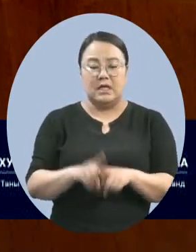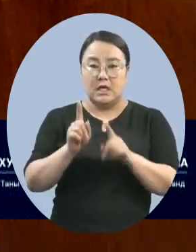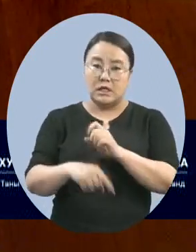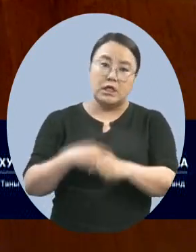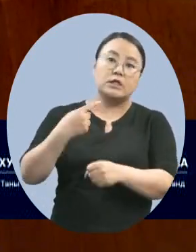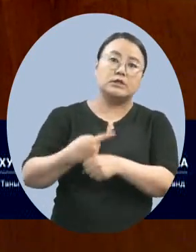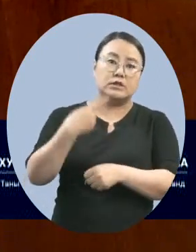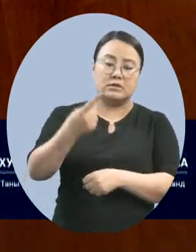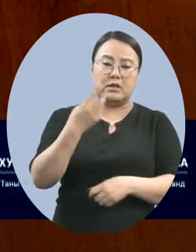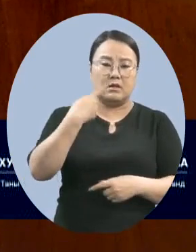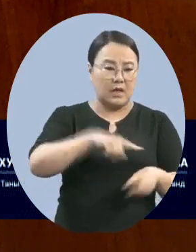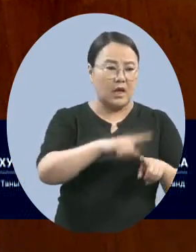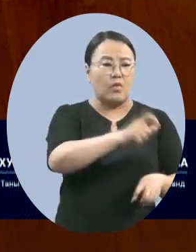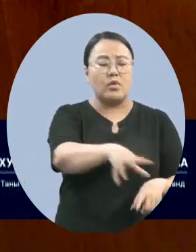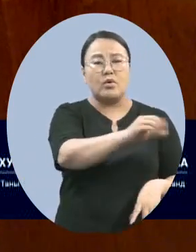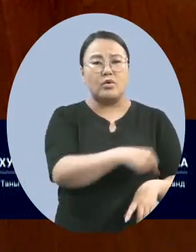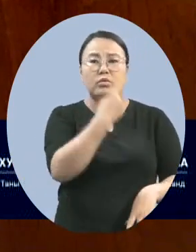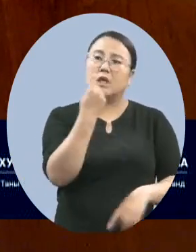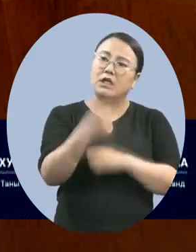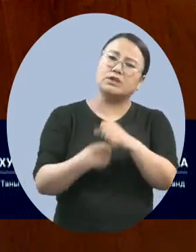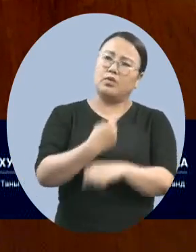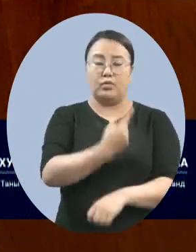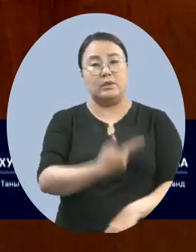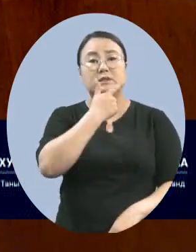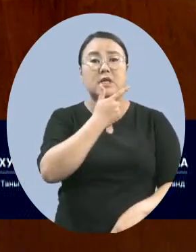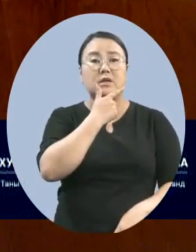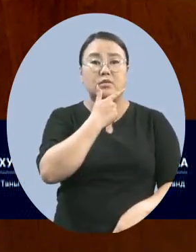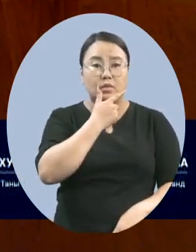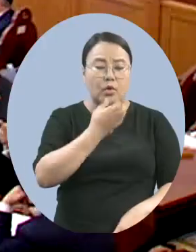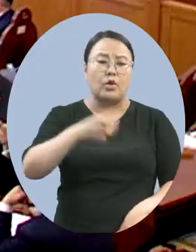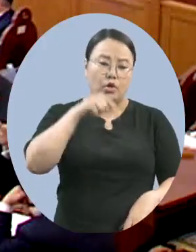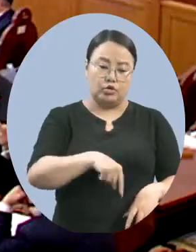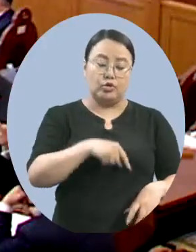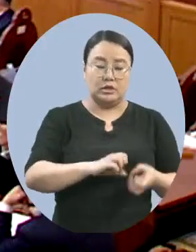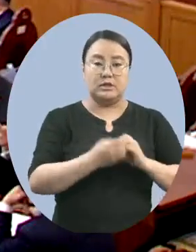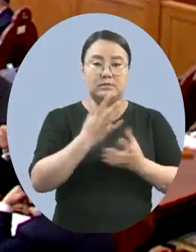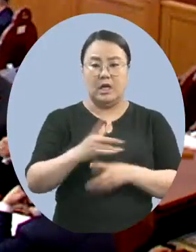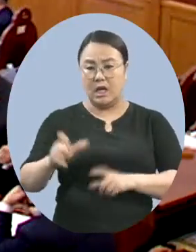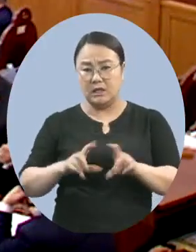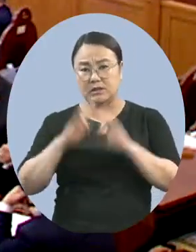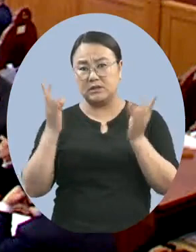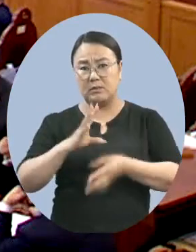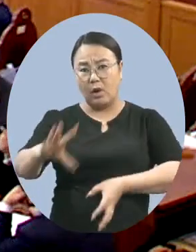ард юм өнөөдөр дахиад нэг жил хүлээж чадахгүй. Тийм учраас өнөөдөр энэ арга хэмжээг авч байгаа. Эдийн засгийн нийгмийн